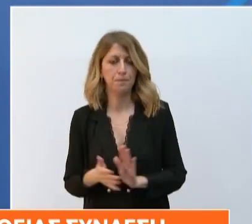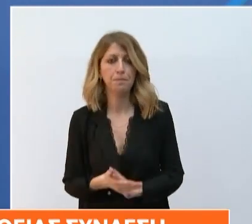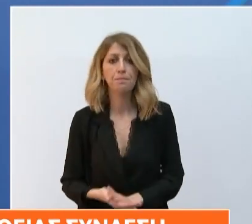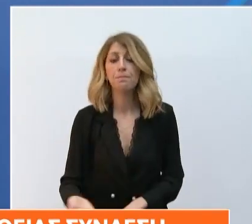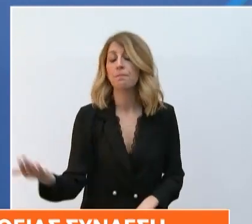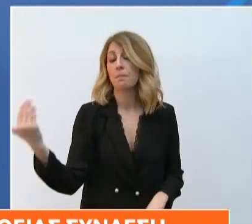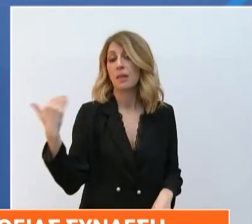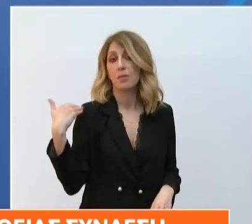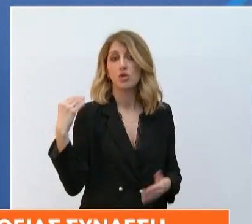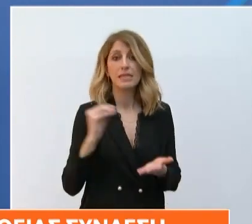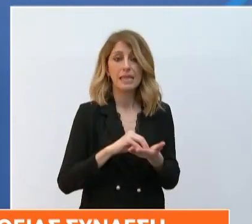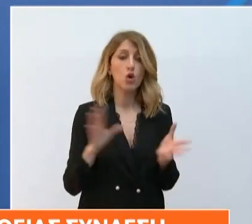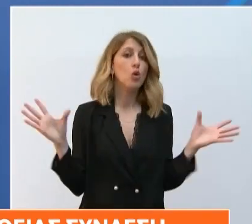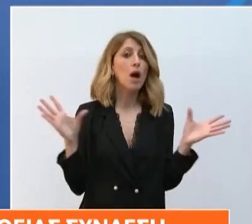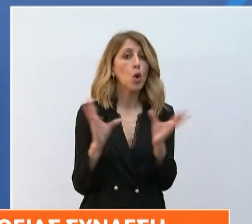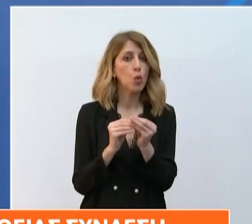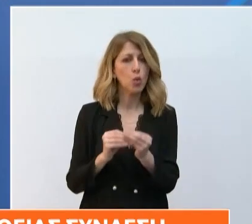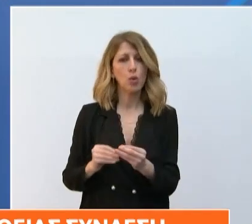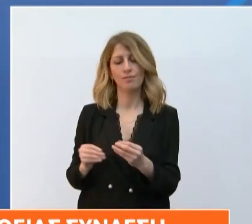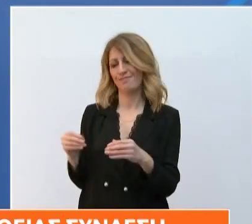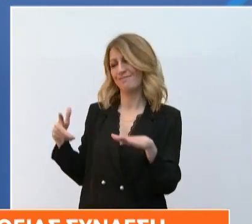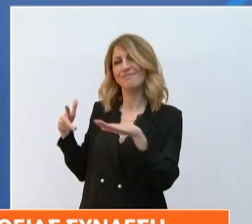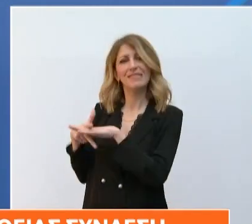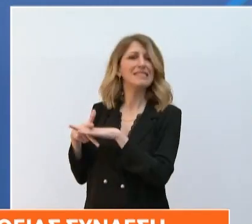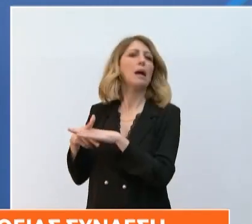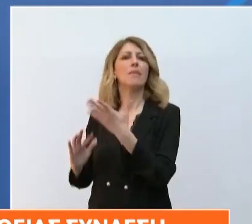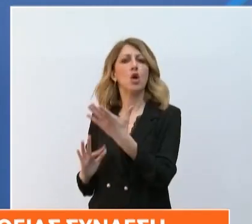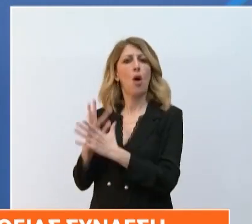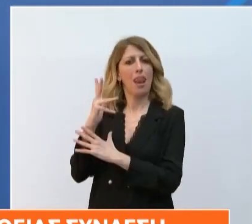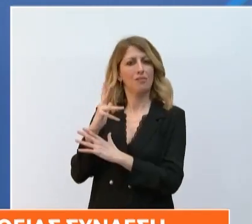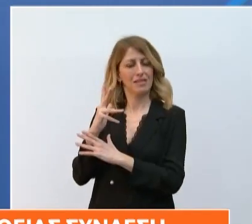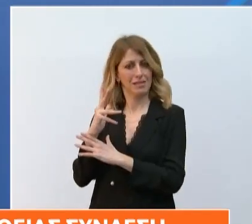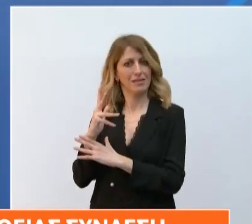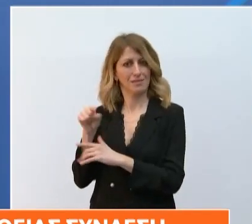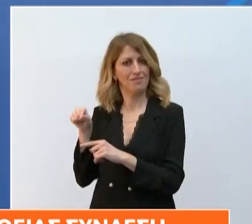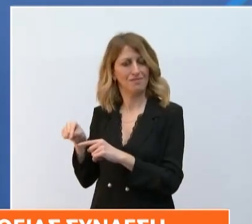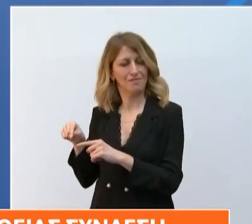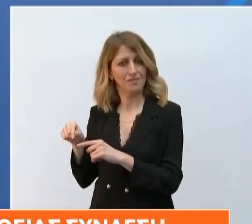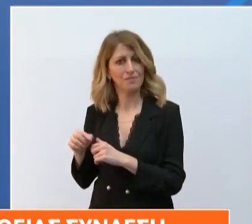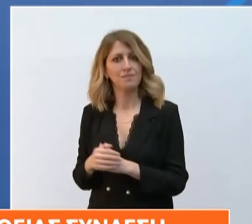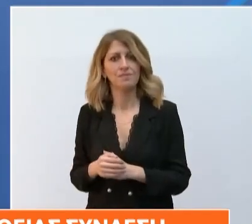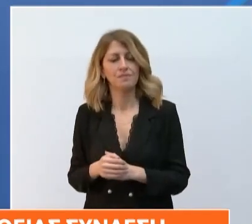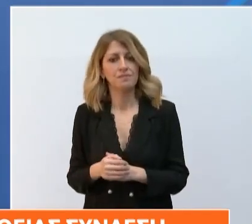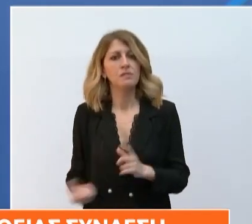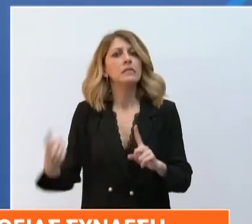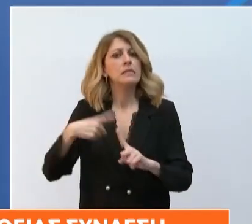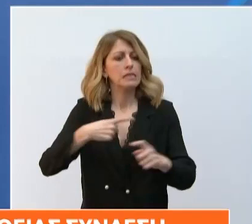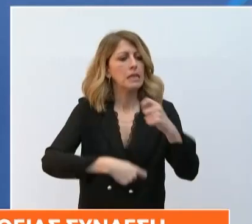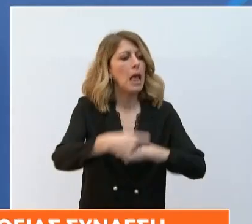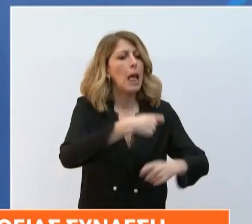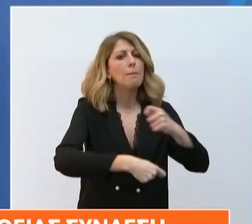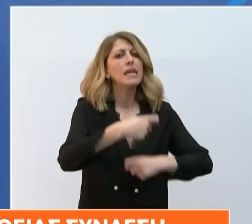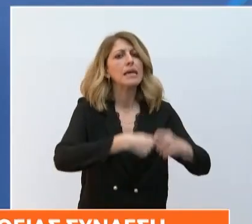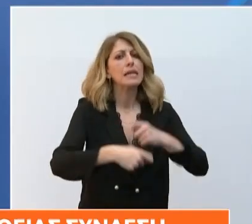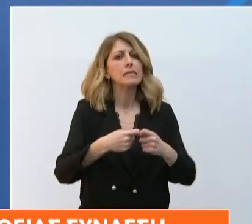Ταμείο Ανάκαμψης και για την στήριξη της μικρομεσαίας επιχειρηματικότητας. Όταν μιλάμε για ένα συνολικό ποσό